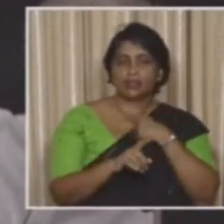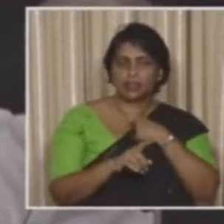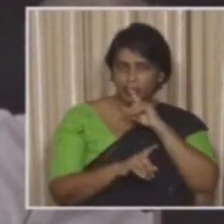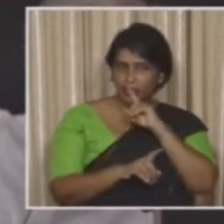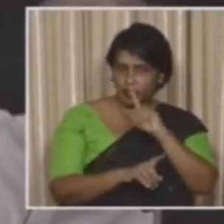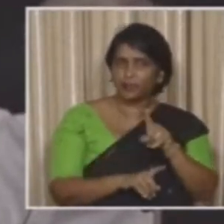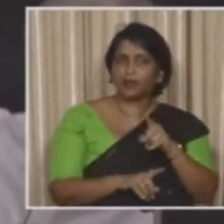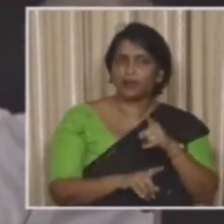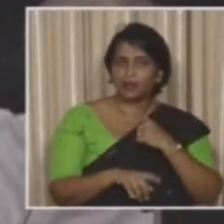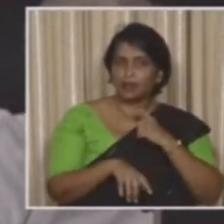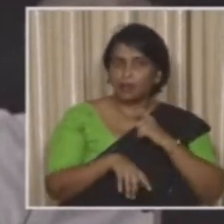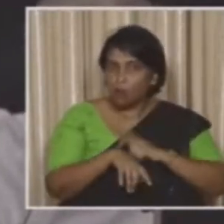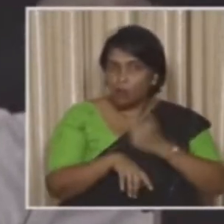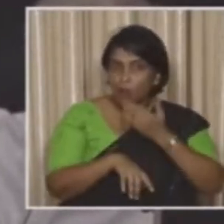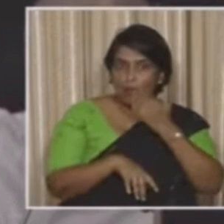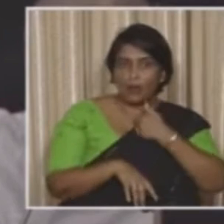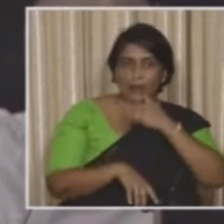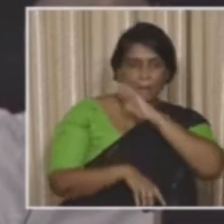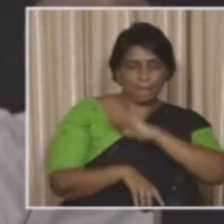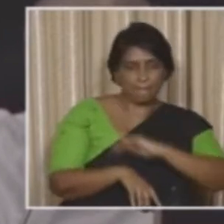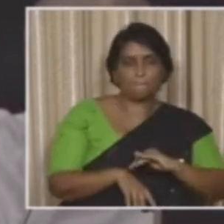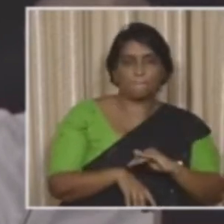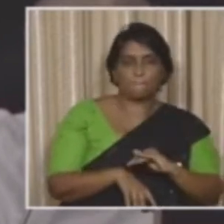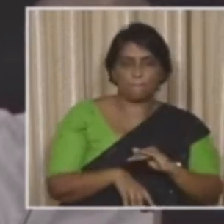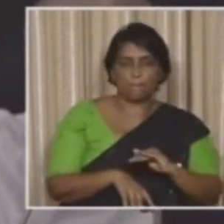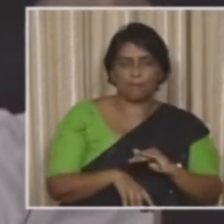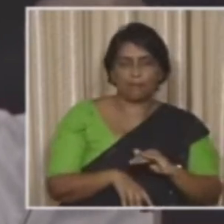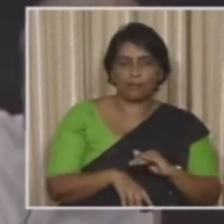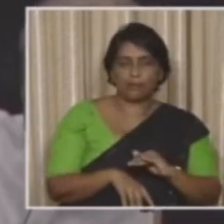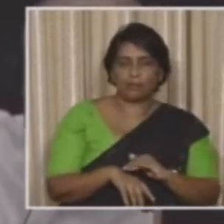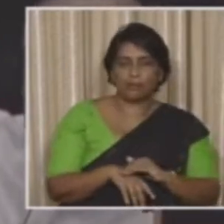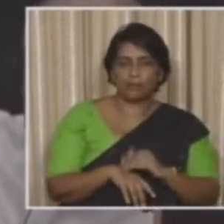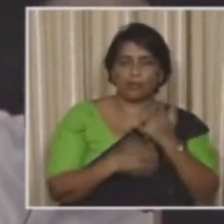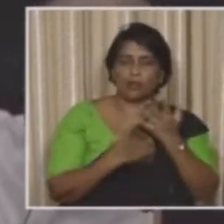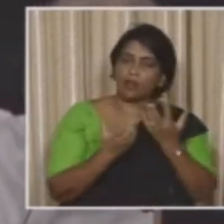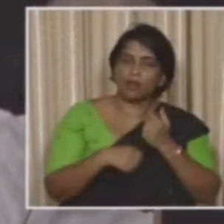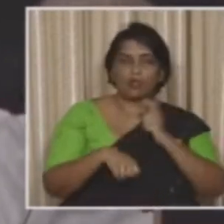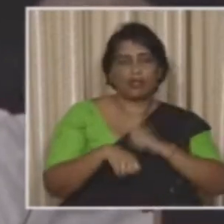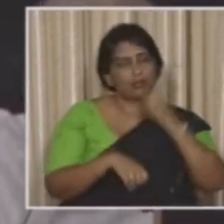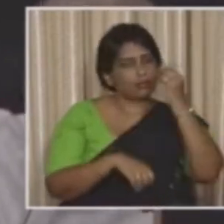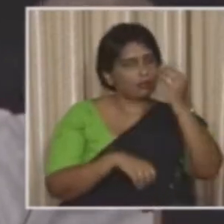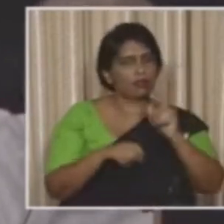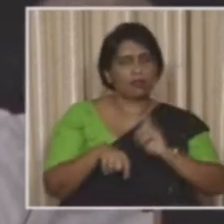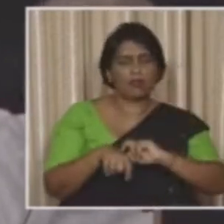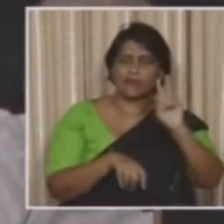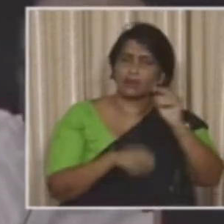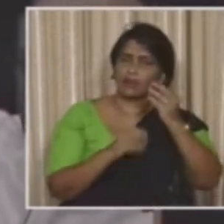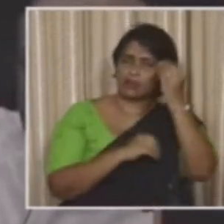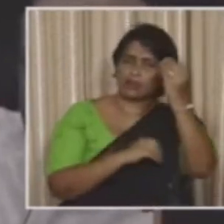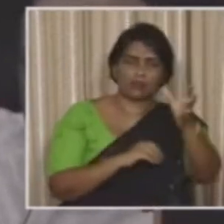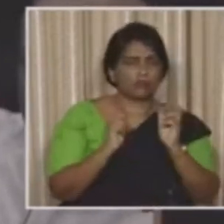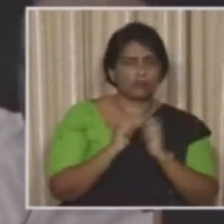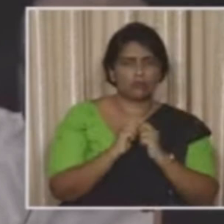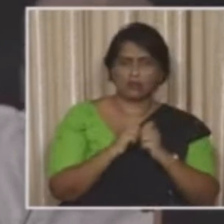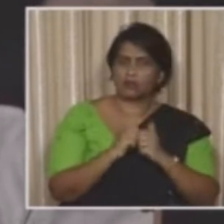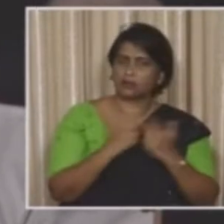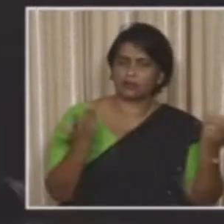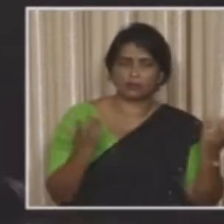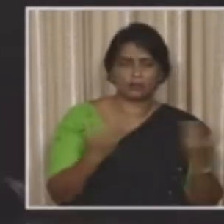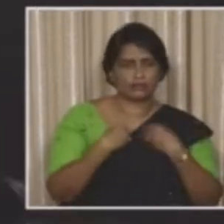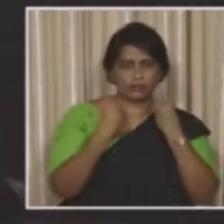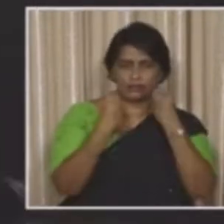මට පුළුවන් අවස්ථාවේදී කතා කරන්නම් කියලා. කොහොම හරි මෙතුමාට උවමනායි කාලේ දෙන්න ඕන මිනිත්තු 20ක් දෙන්න අපිත් දෙන්නම් කාලයක්.